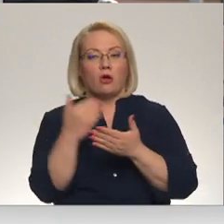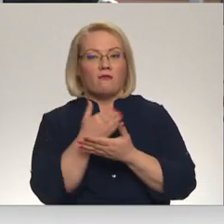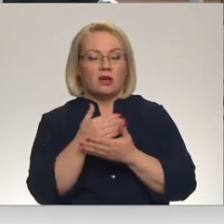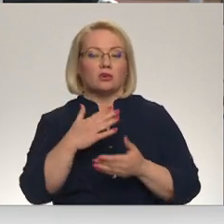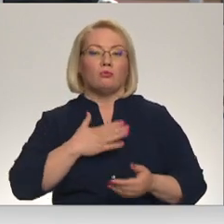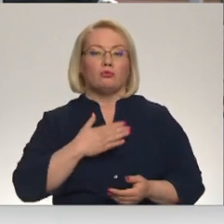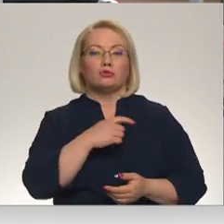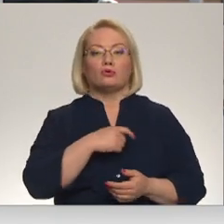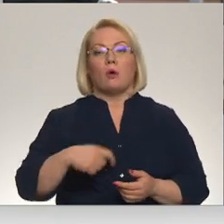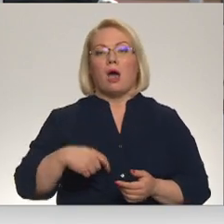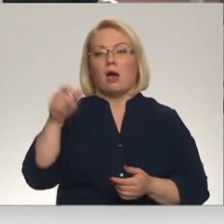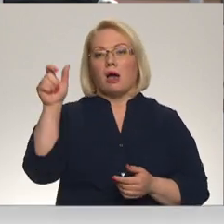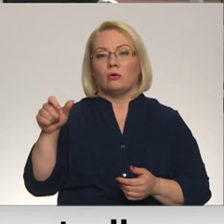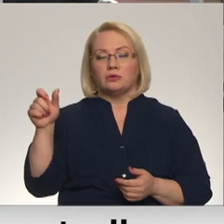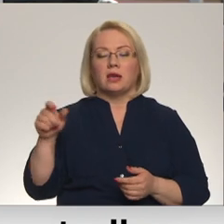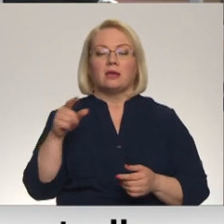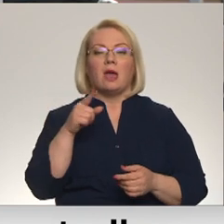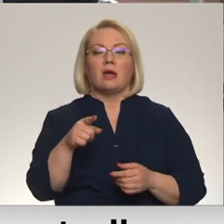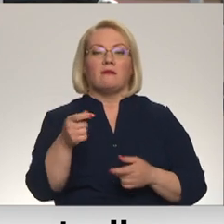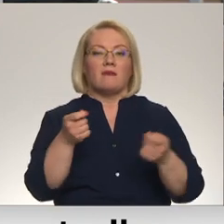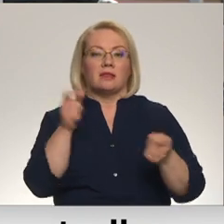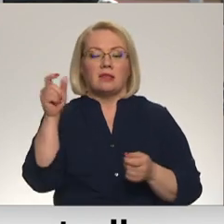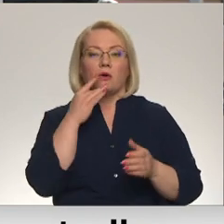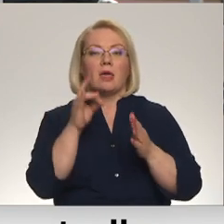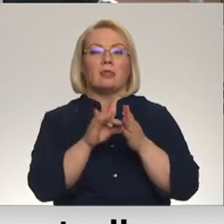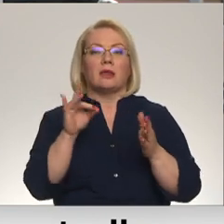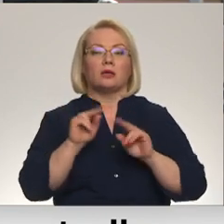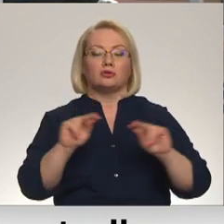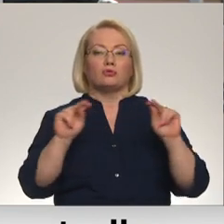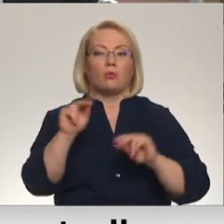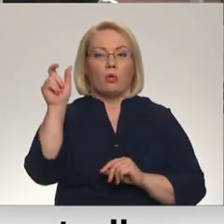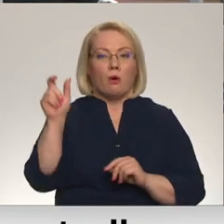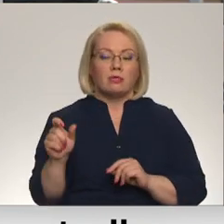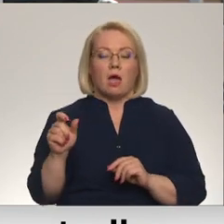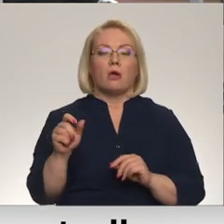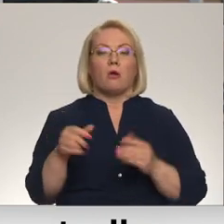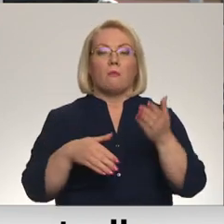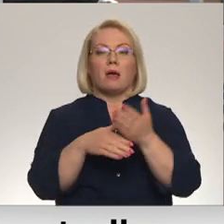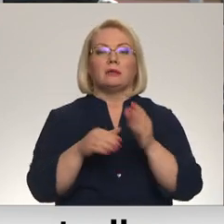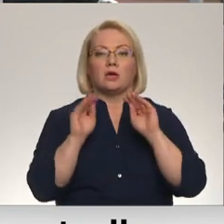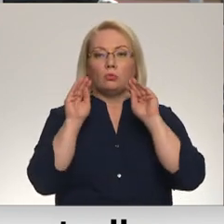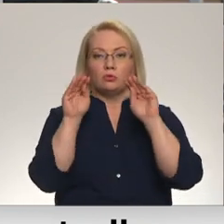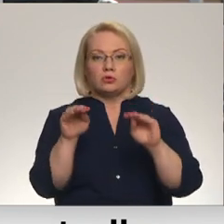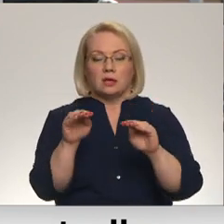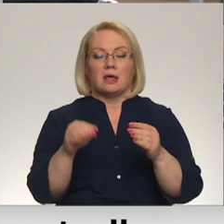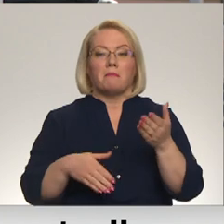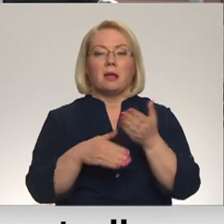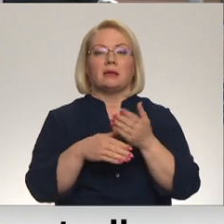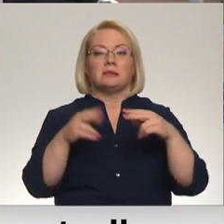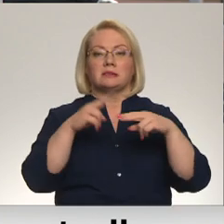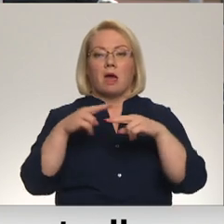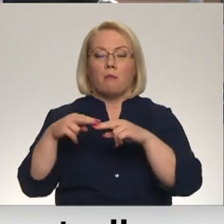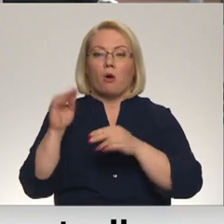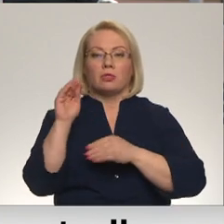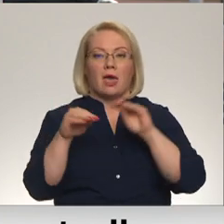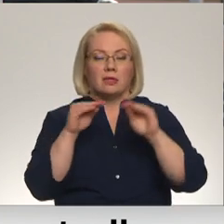audzēkņi kopā ar darbnīcu vadītāju un arī enerģētikas skolotājiem palīdzēja uzstādīt, palīdzēja samontēt,